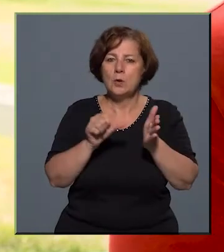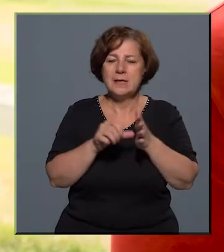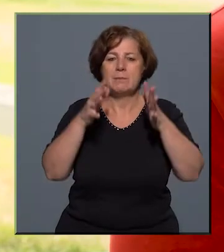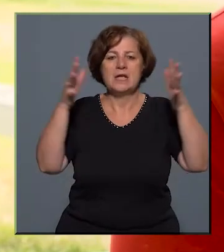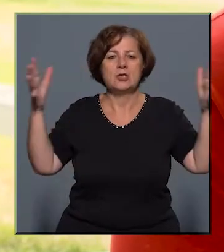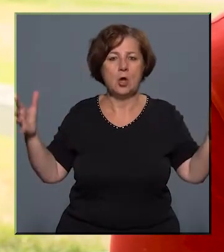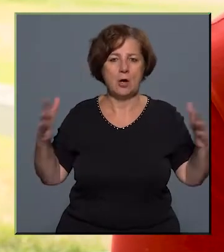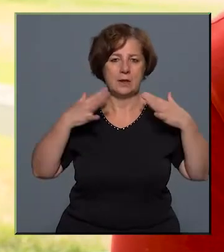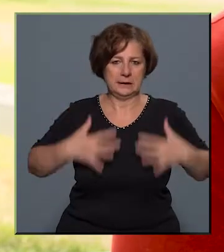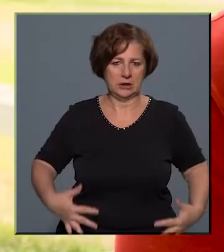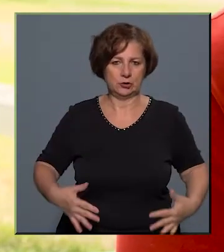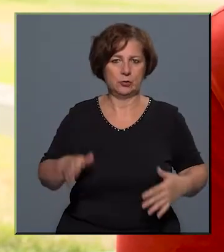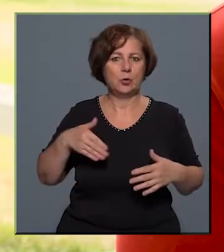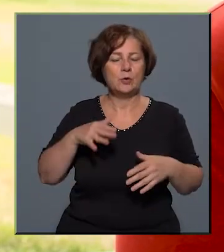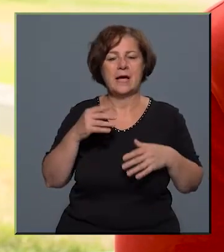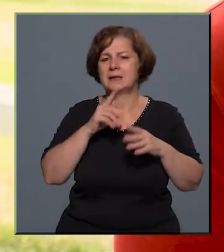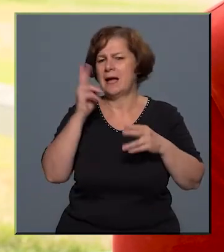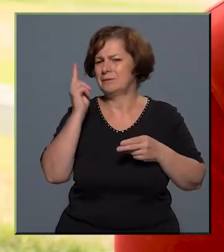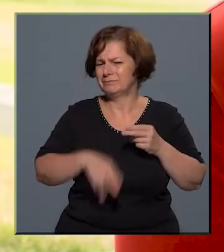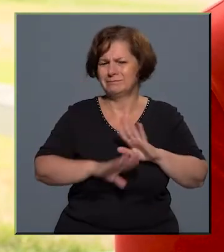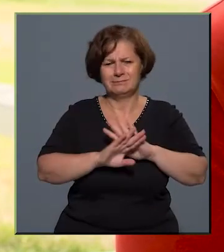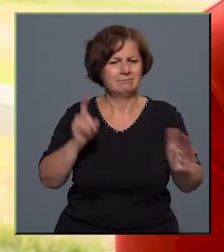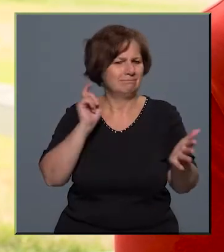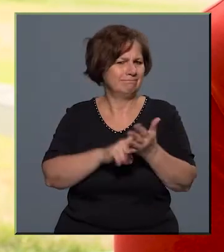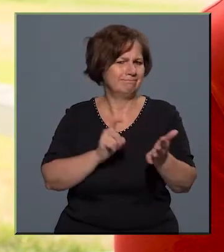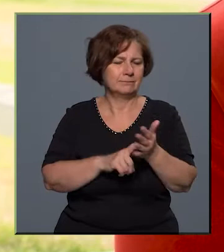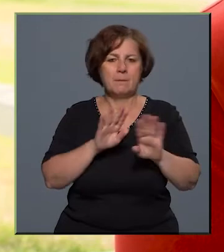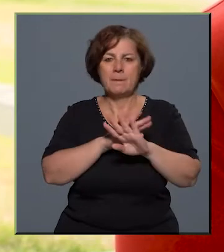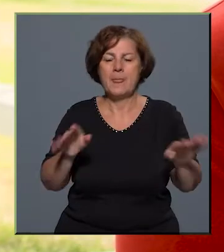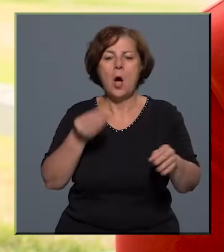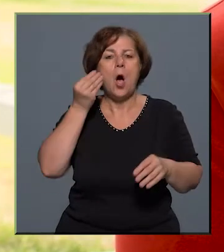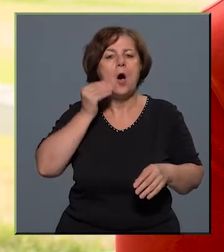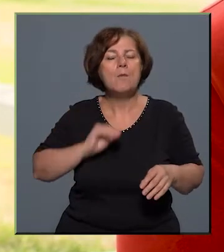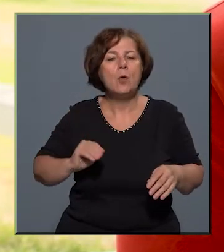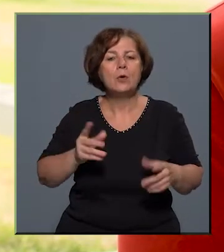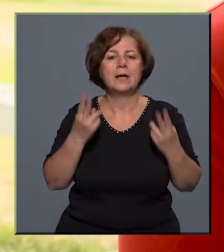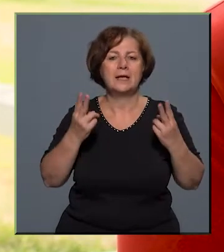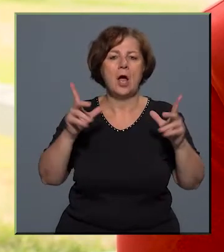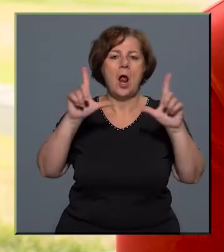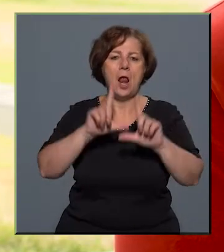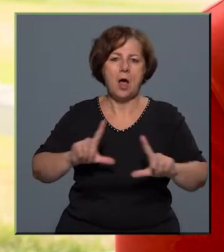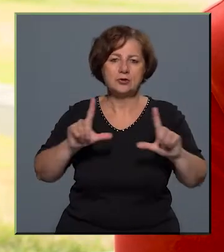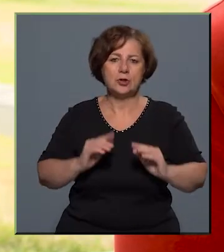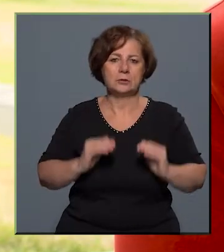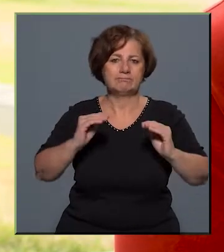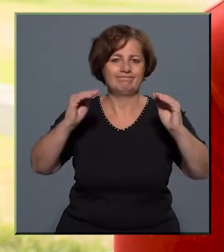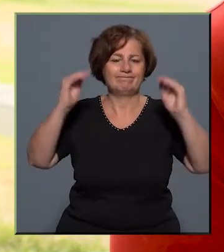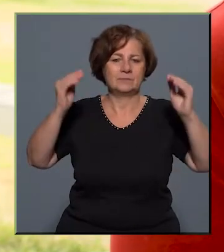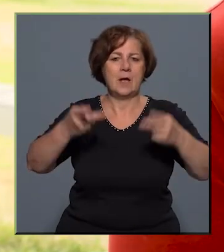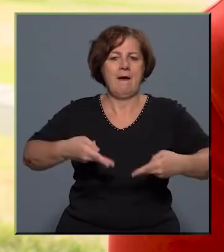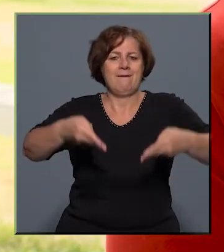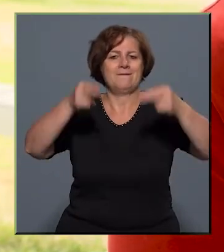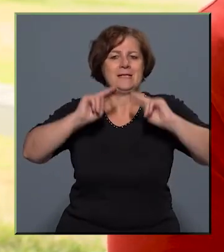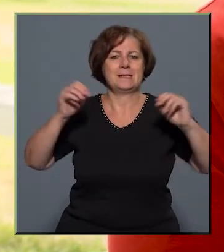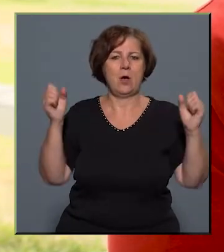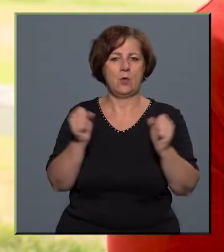középtestű meg nagy kutyáknál végképp, hogyha mód lehetőség van, akkor lassan és fokozatosan